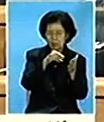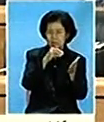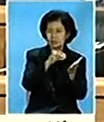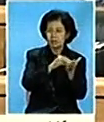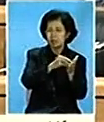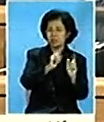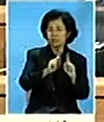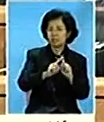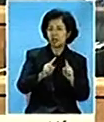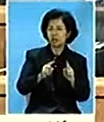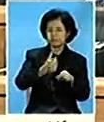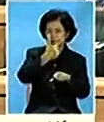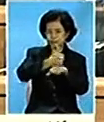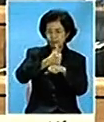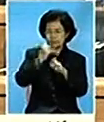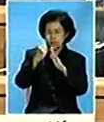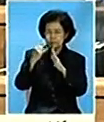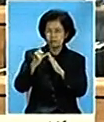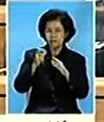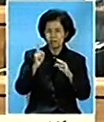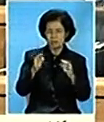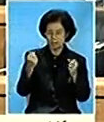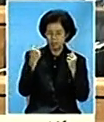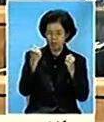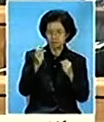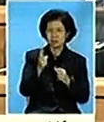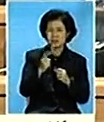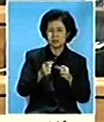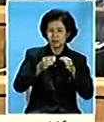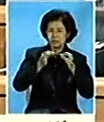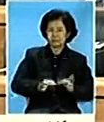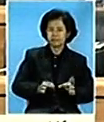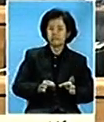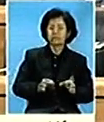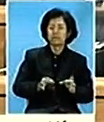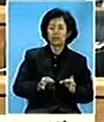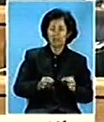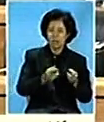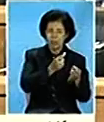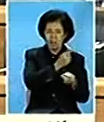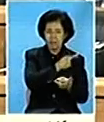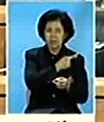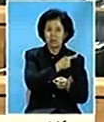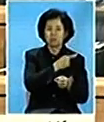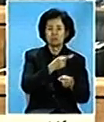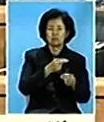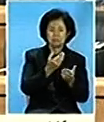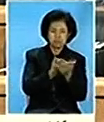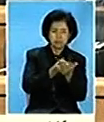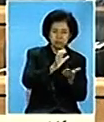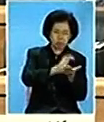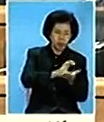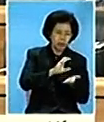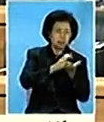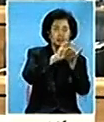ผู้ว่าราชการจังหวัดควรต้องมีอำนาจเด็ดขาดในการตัดสินใจและรับผิดชอบเงินงบมาที่ลง